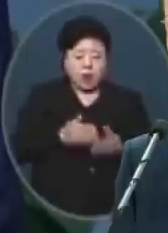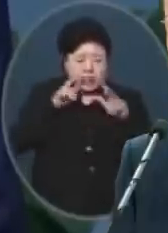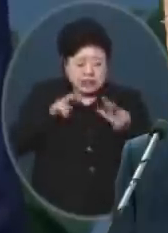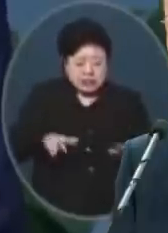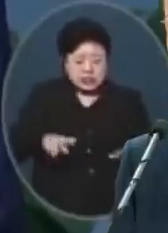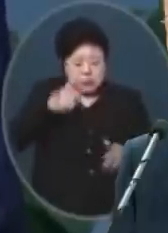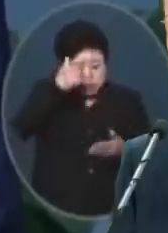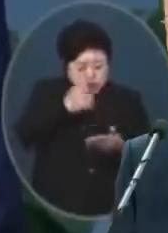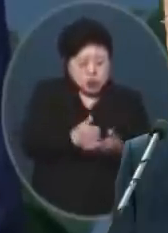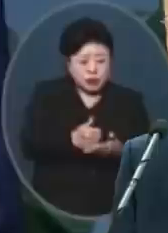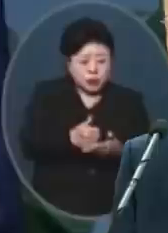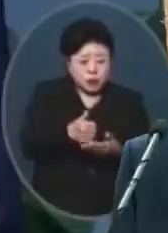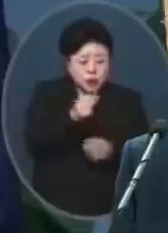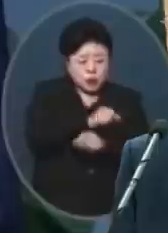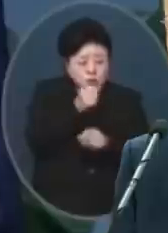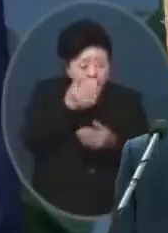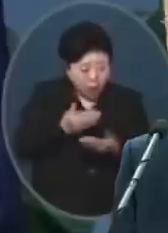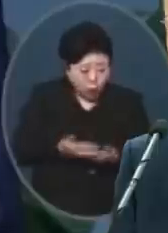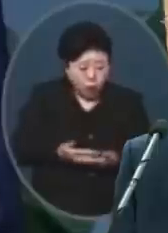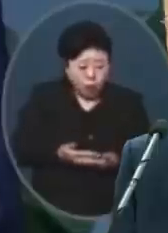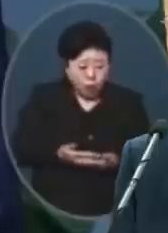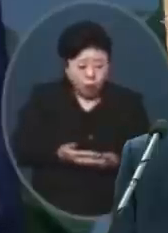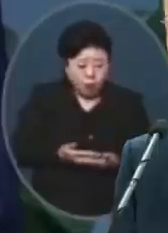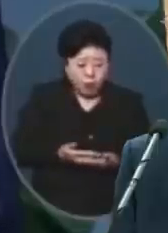지금의 죄도 용서받고